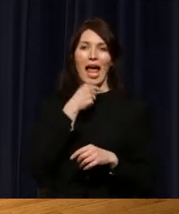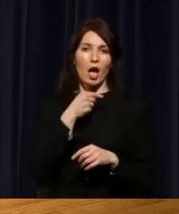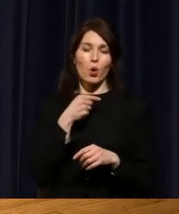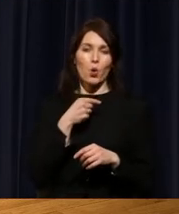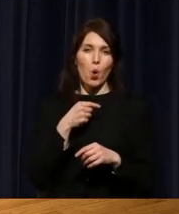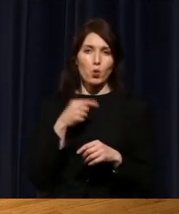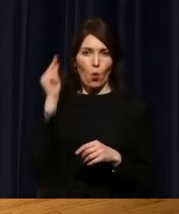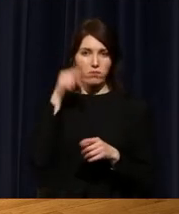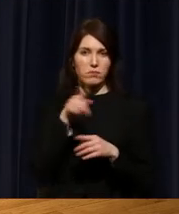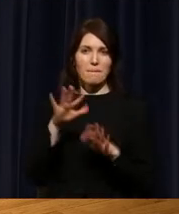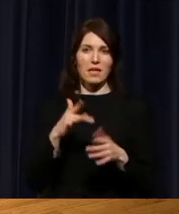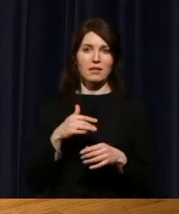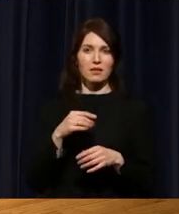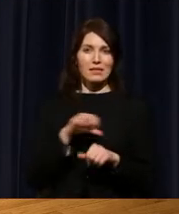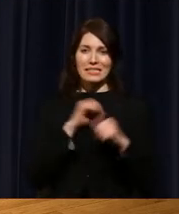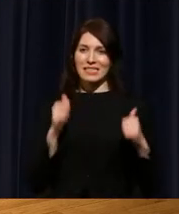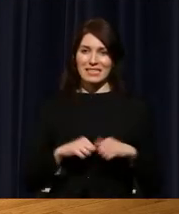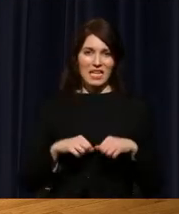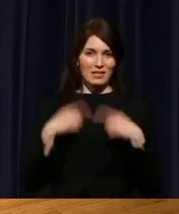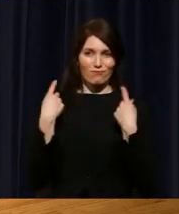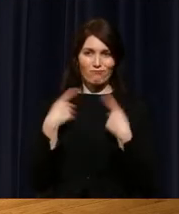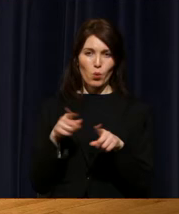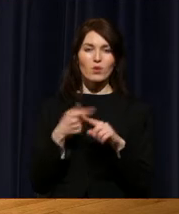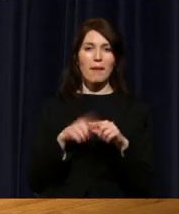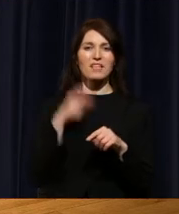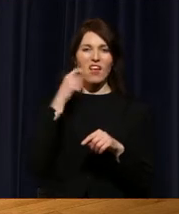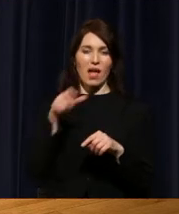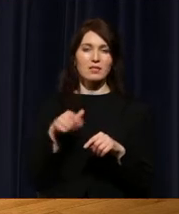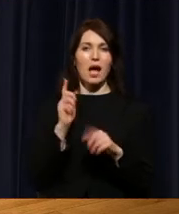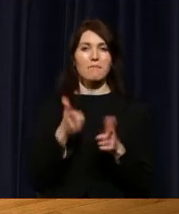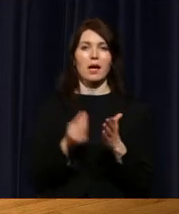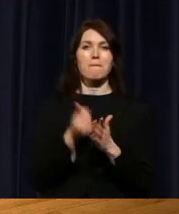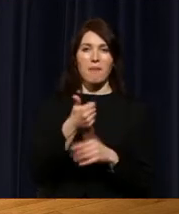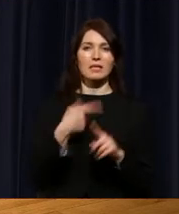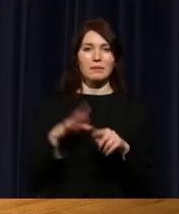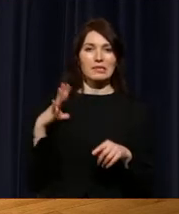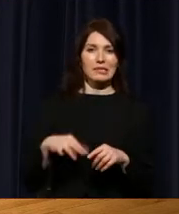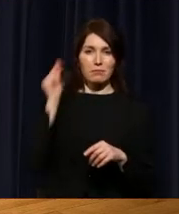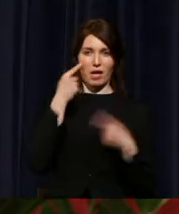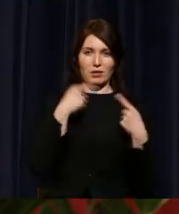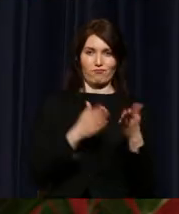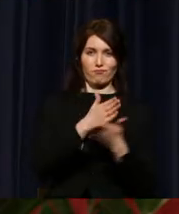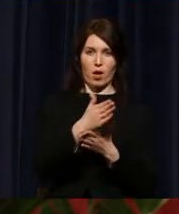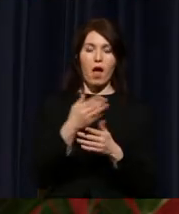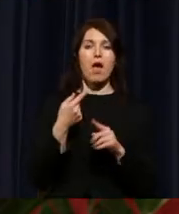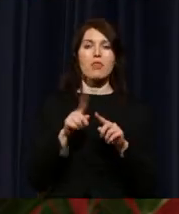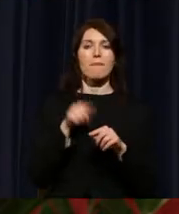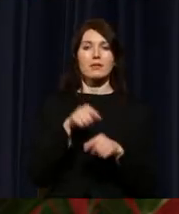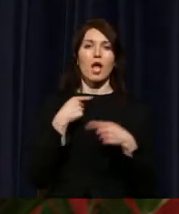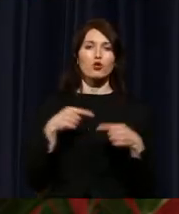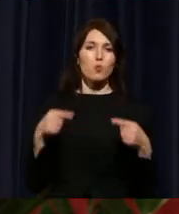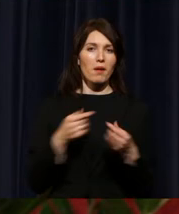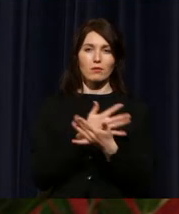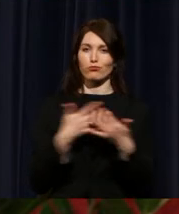īstenībā sirds lieta ir kaut kur citur, bet nu, tāpēc, ka vecāki apmaksāja. Jā, nu tā kā tie instrumenti ir ļoti, ļoti daudz